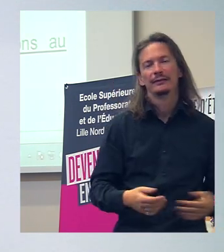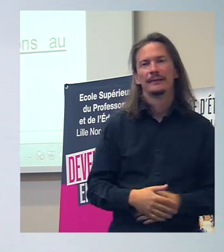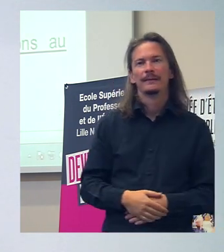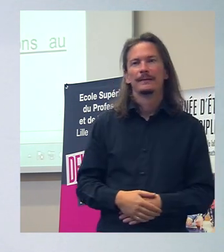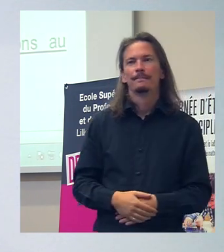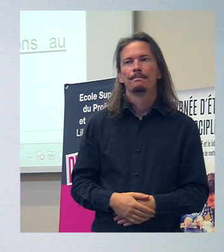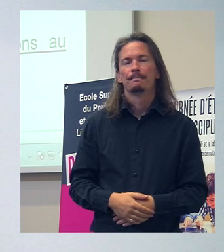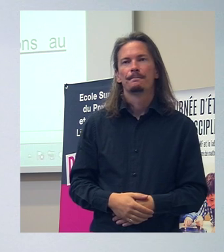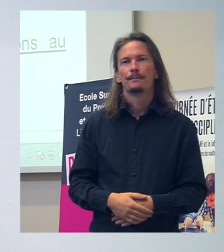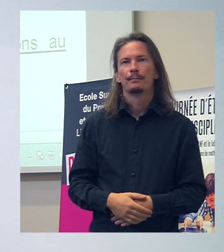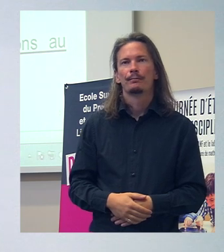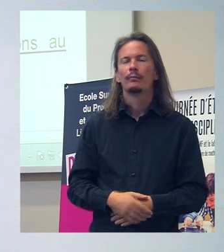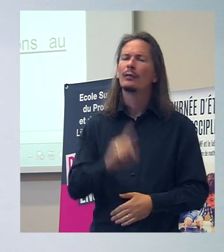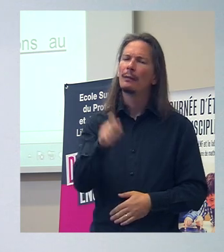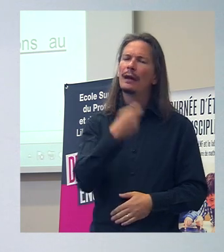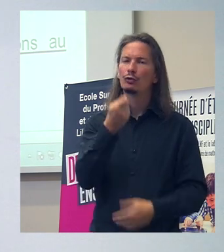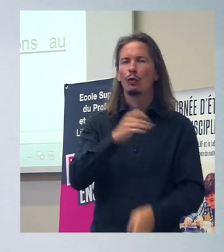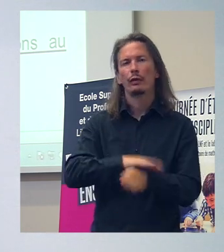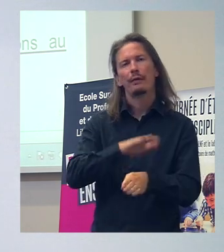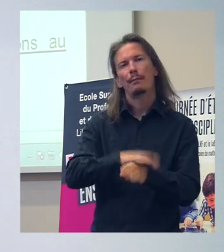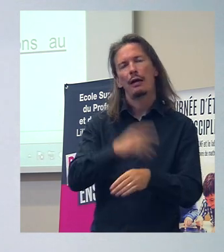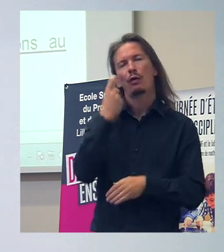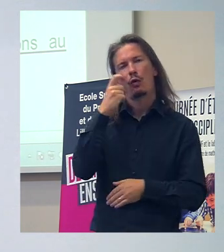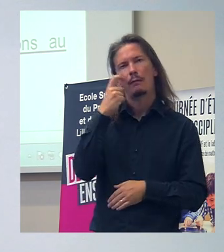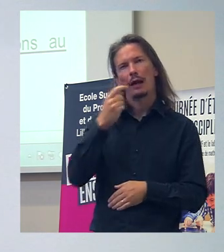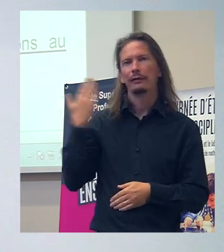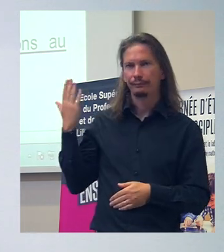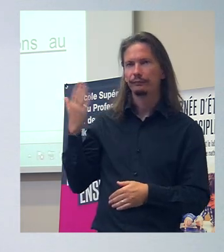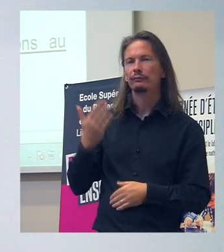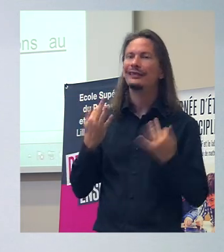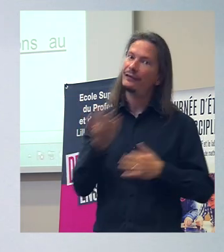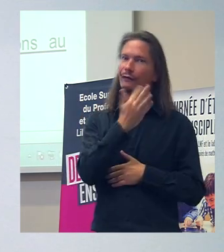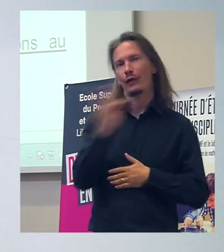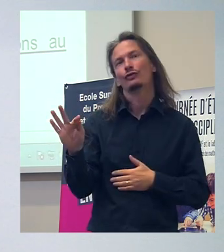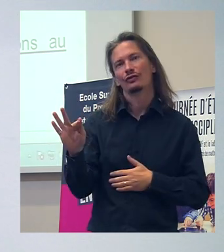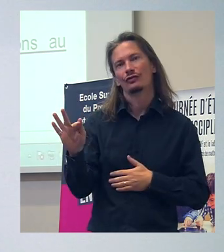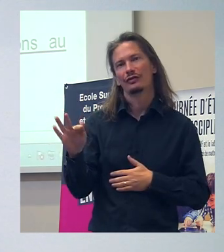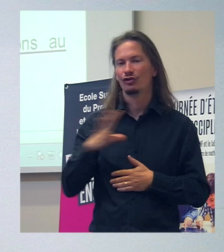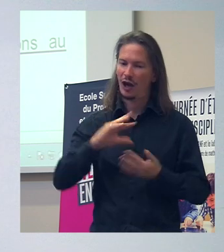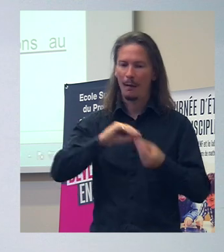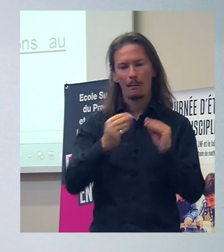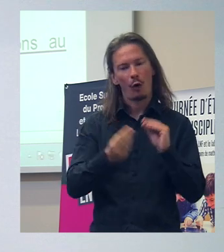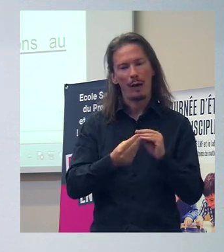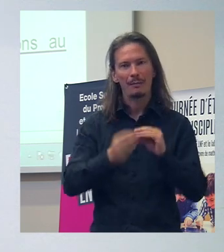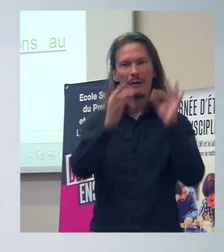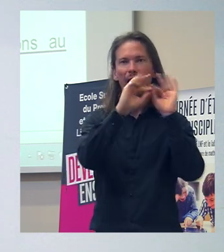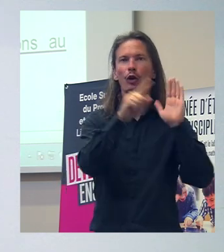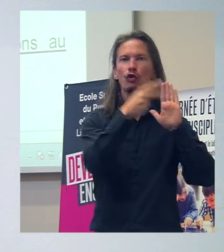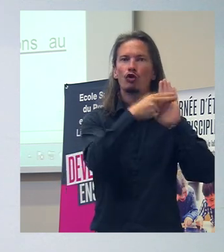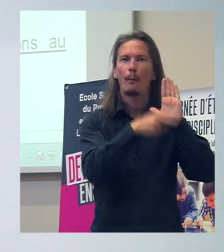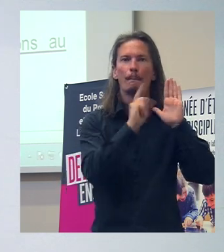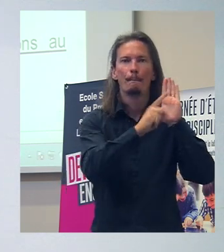Alors, je fais évidemment une remarque de départ, surtout puisqu'on est en France et qu'on a des problèmes avec les énoncés